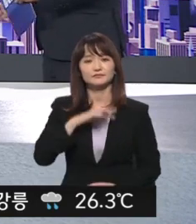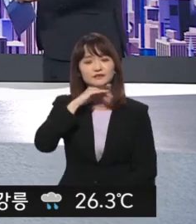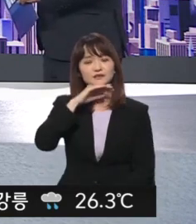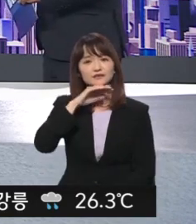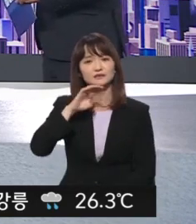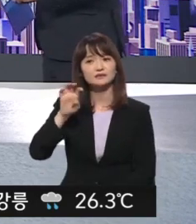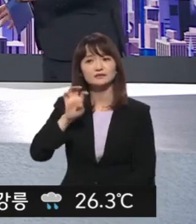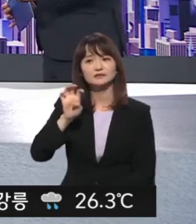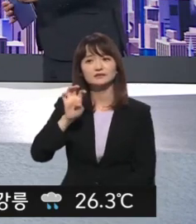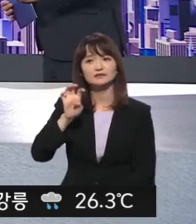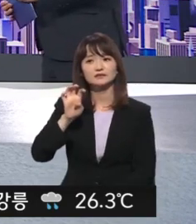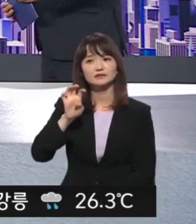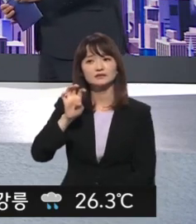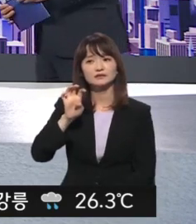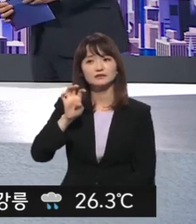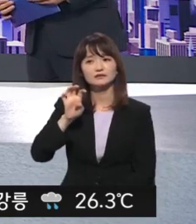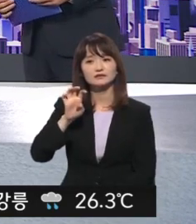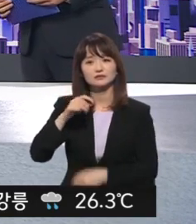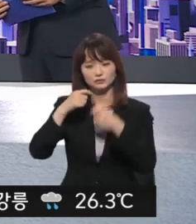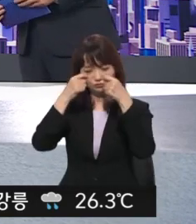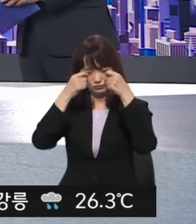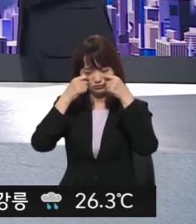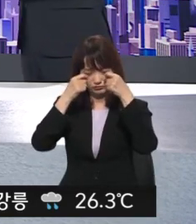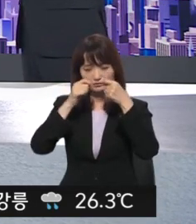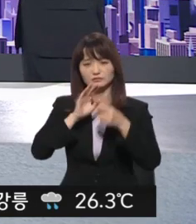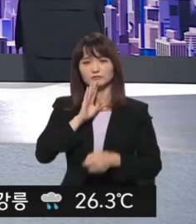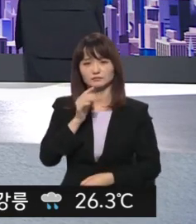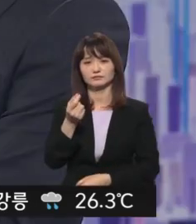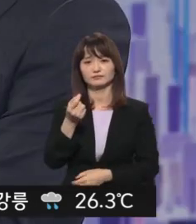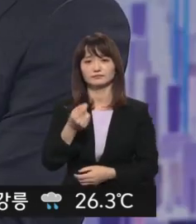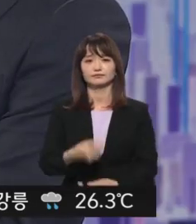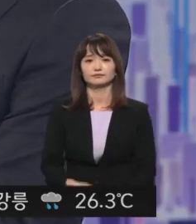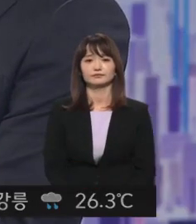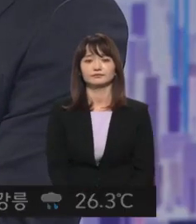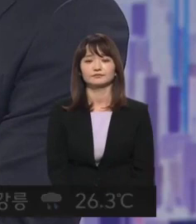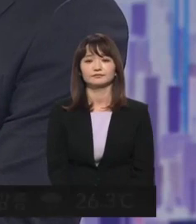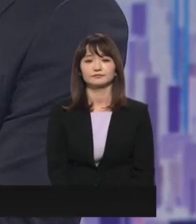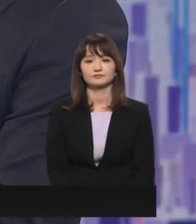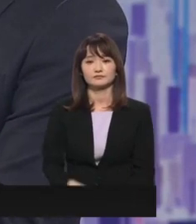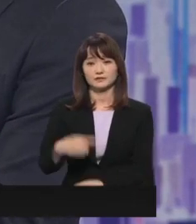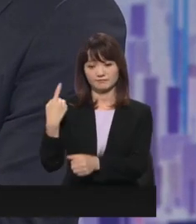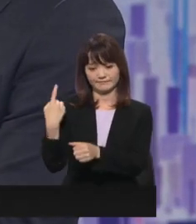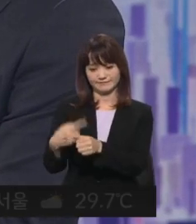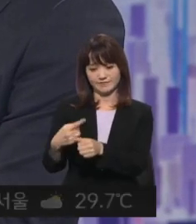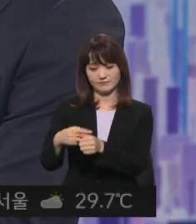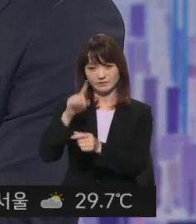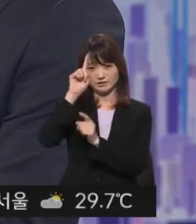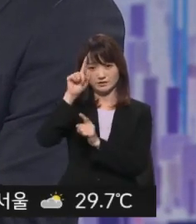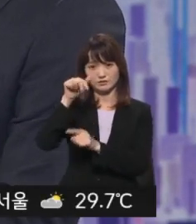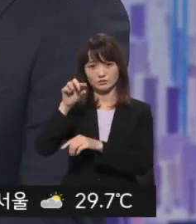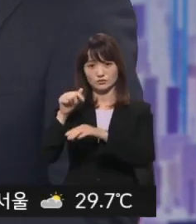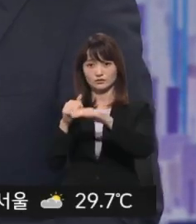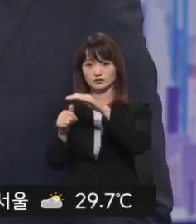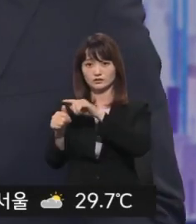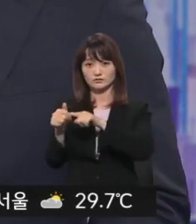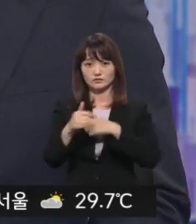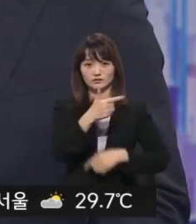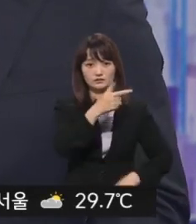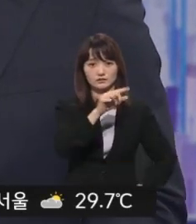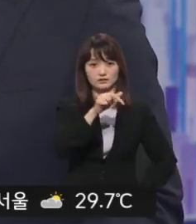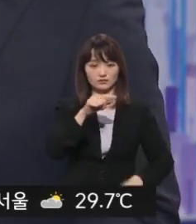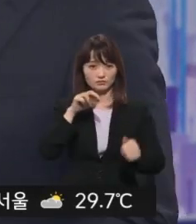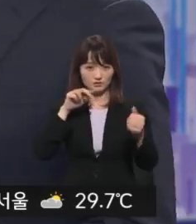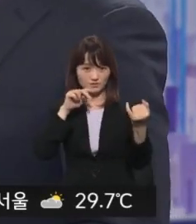맞는 틀린 말은 아닌데요 자 어쨌든 간에 이렇게 얘기를 한 거죠 이렇게 비파를 하니까 이준석 전 대표가 나 전 의원을